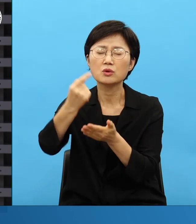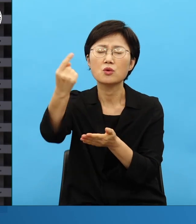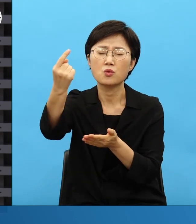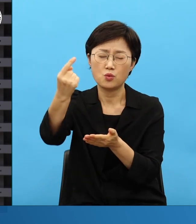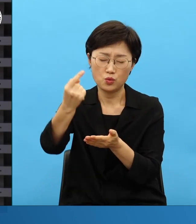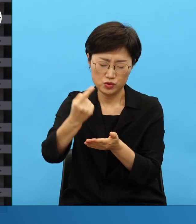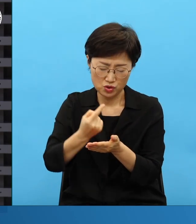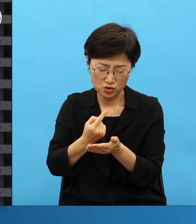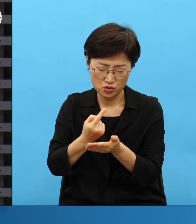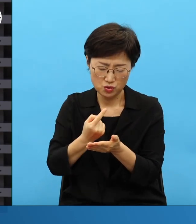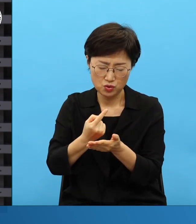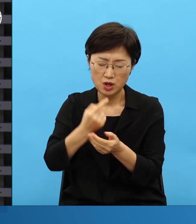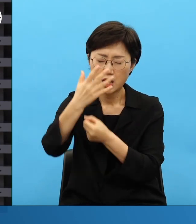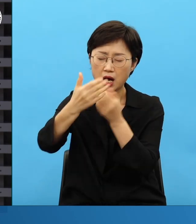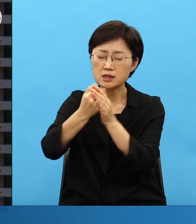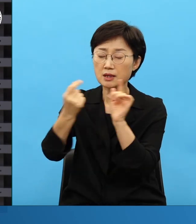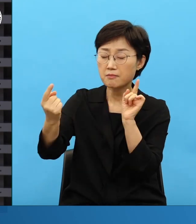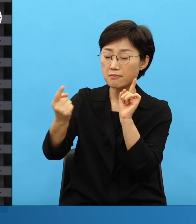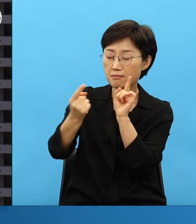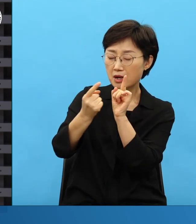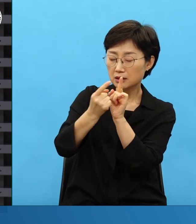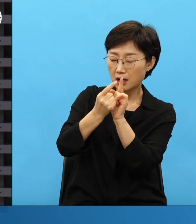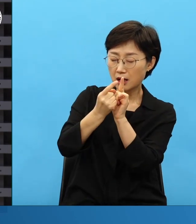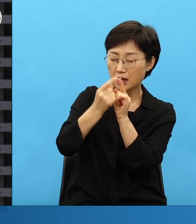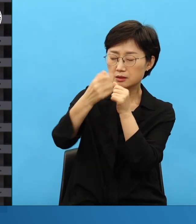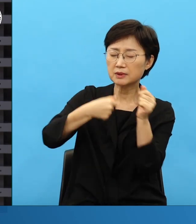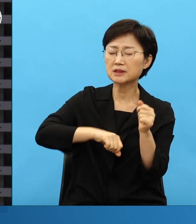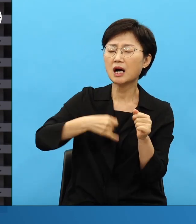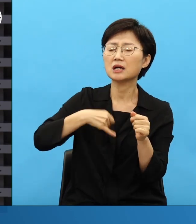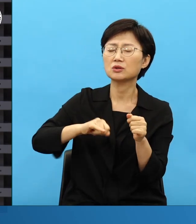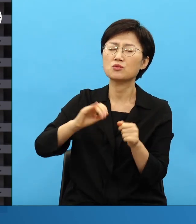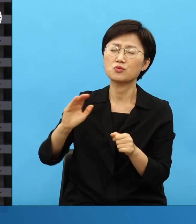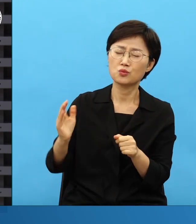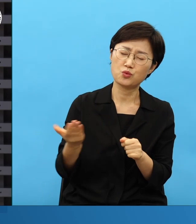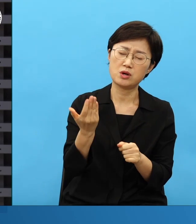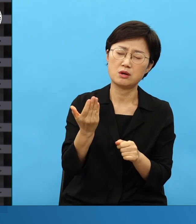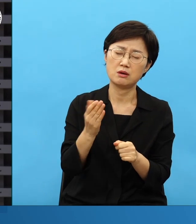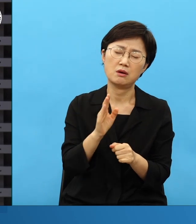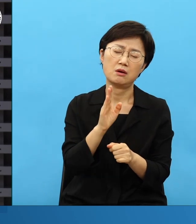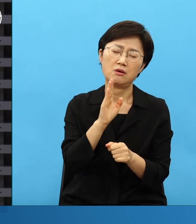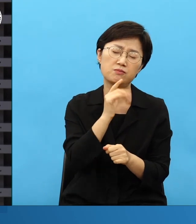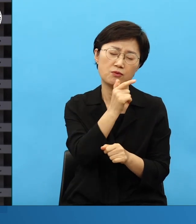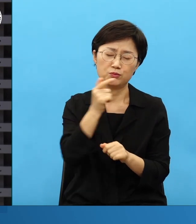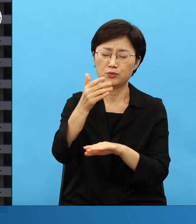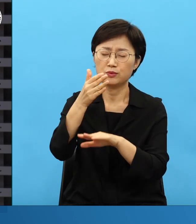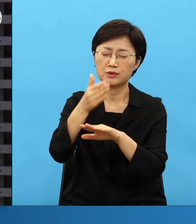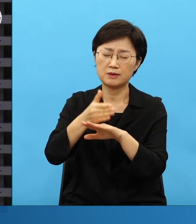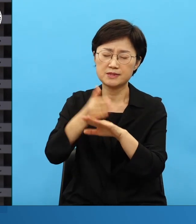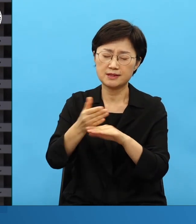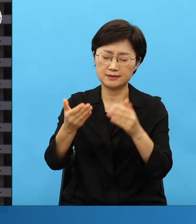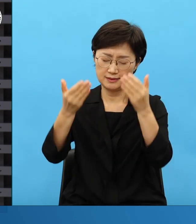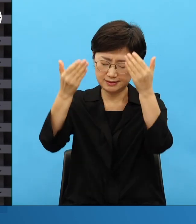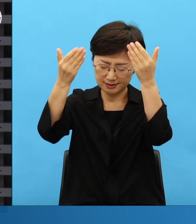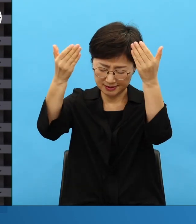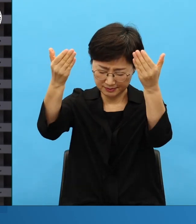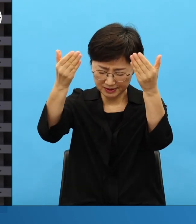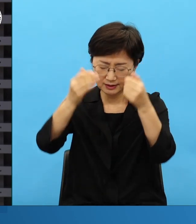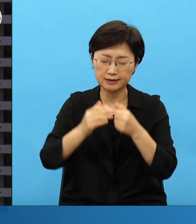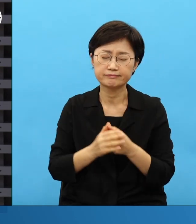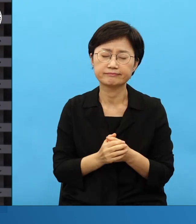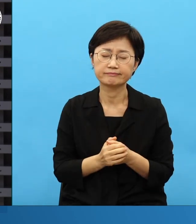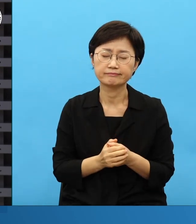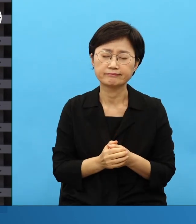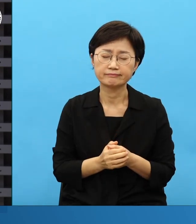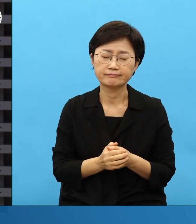하목제물을 드시고 하나님 자녀 삼아 주심을 감사드립니다. We thank you for sending us Jesus Christ, your one and only Son, to save us and give